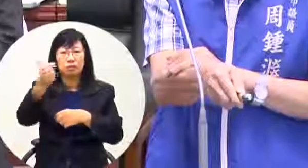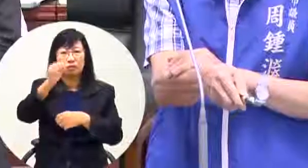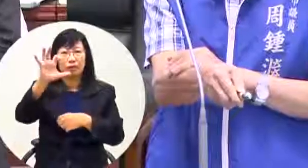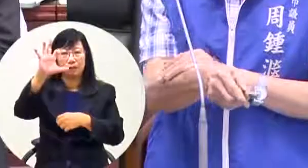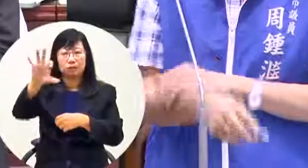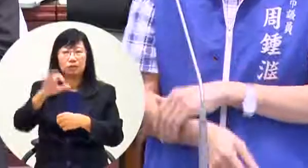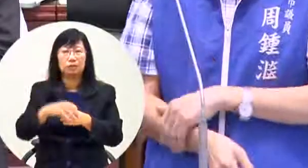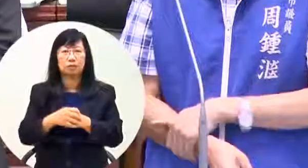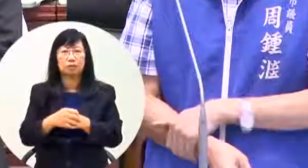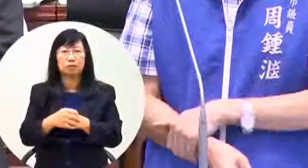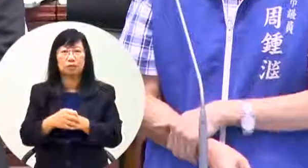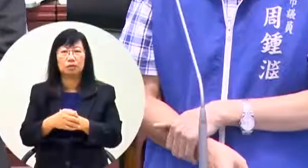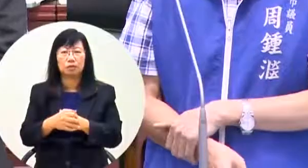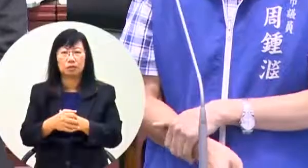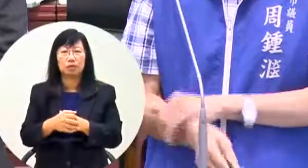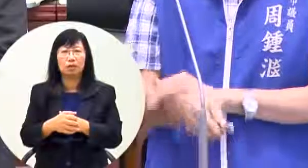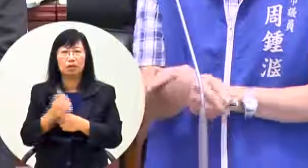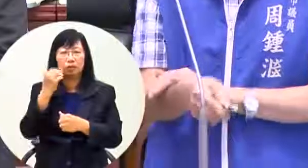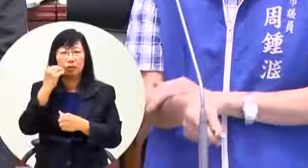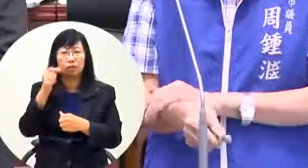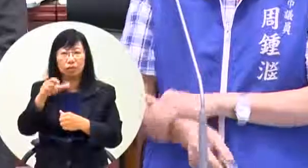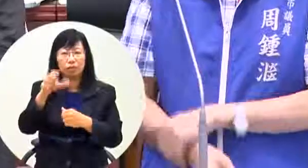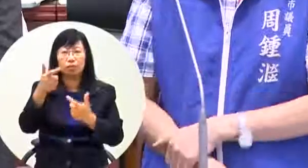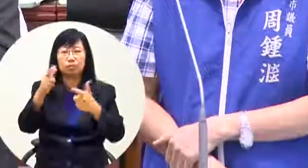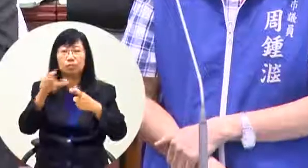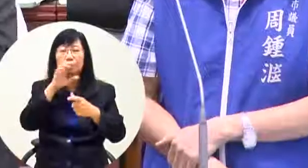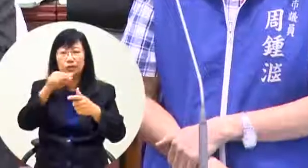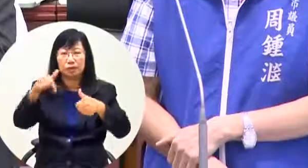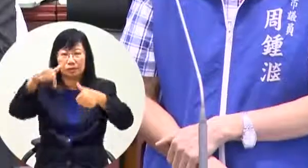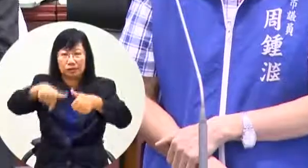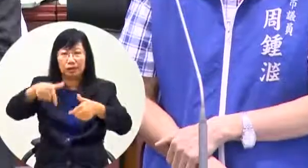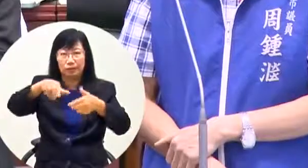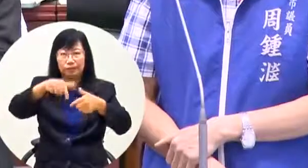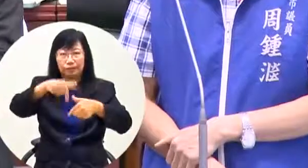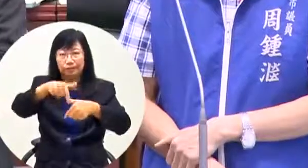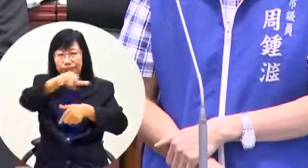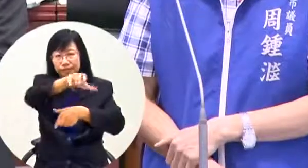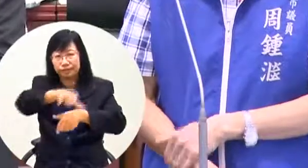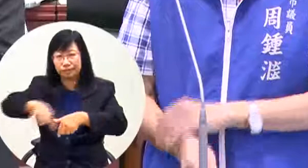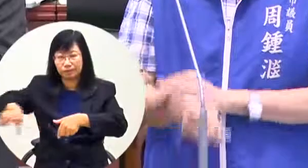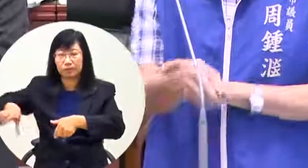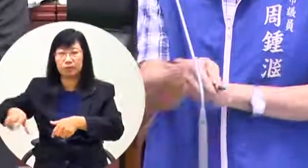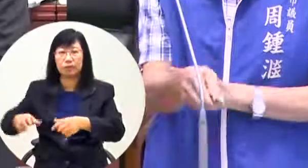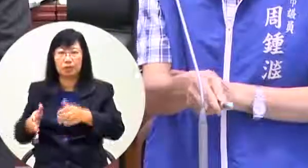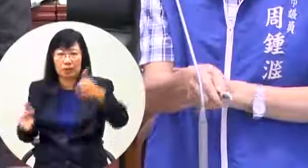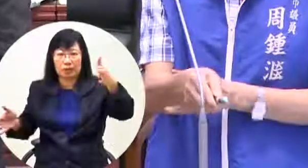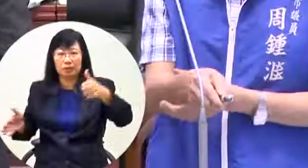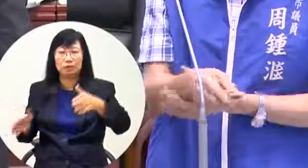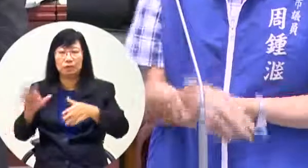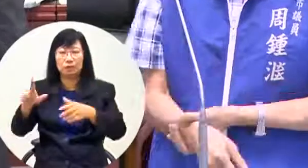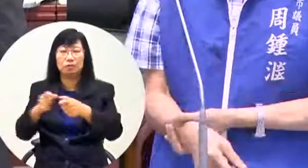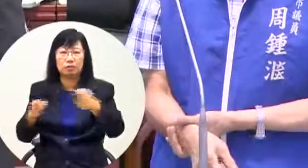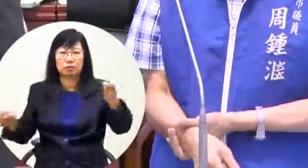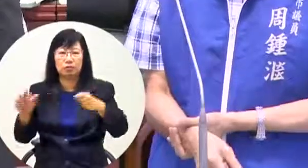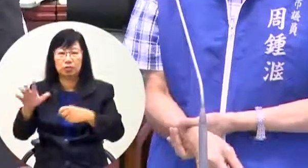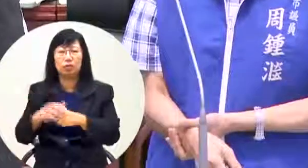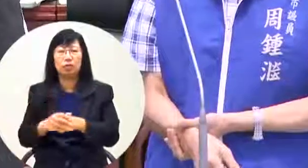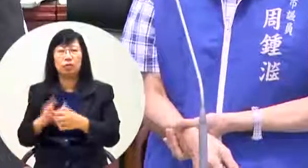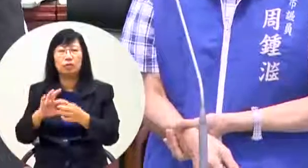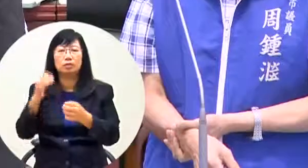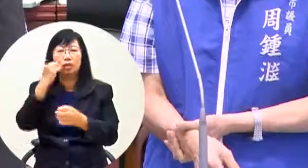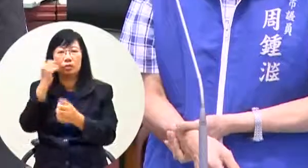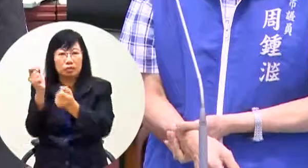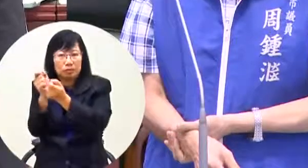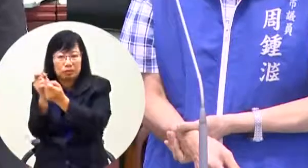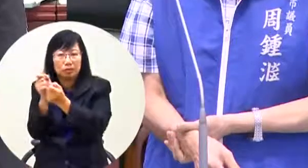哦，啊，一些公厕。其实看设在哪里，老实说，因为它比较临近这一个民房，所以其实 哎，